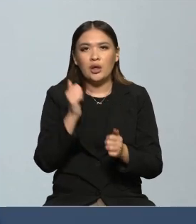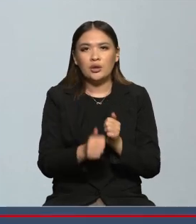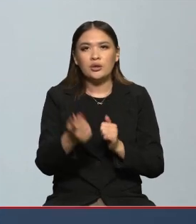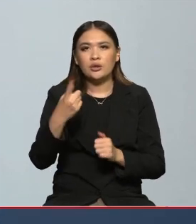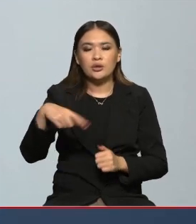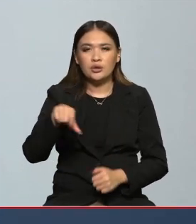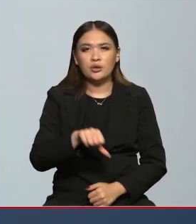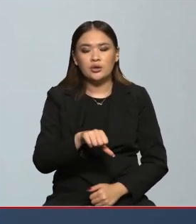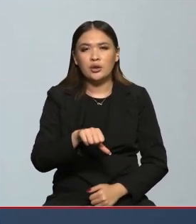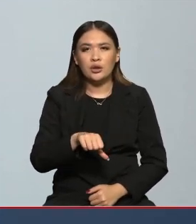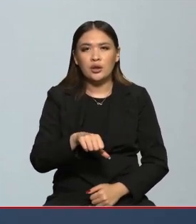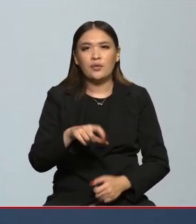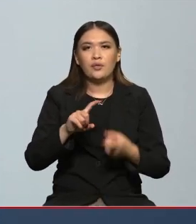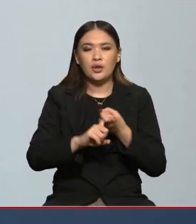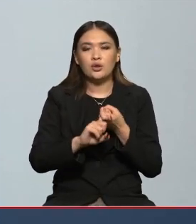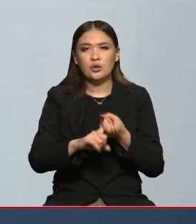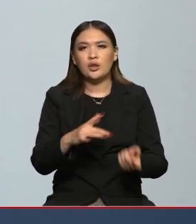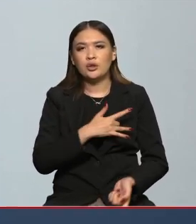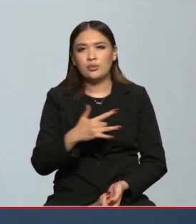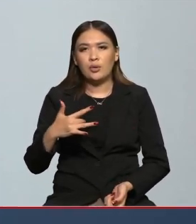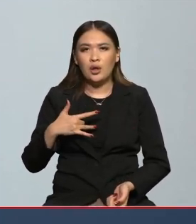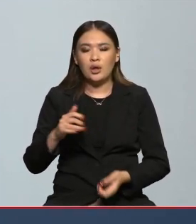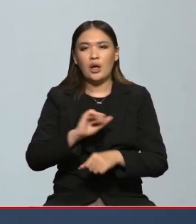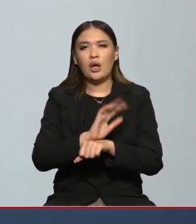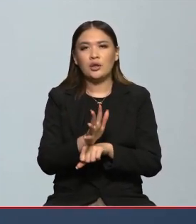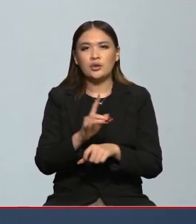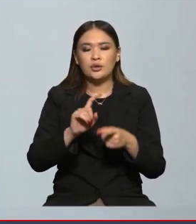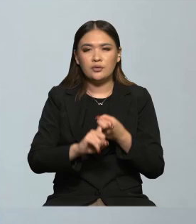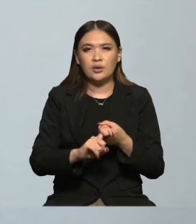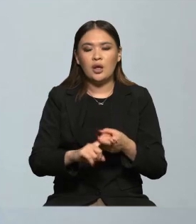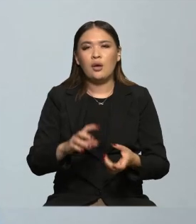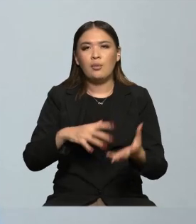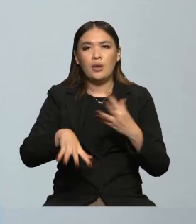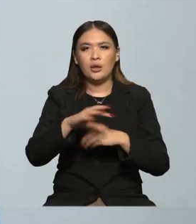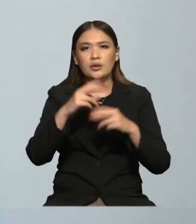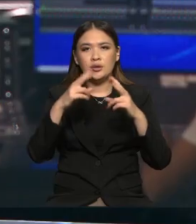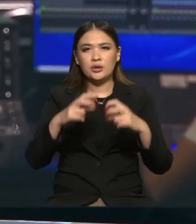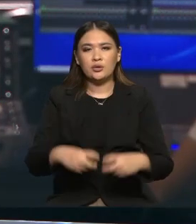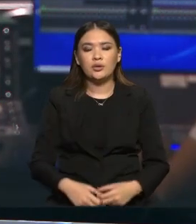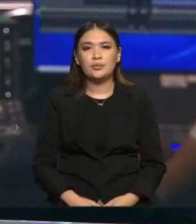мына респираторлық вирусқа, тұмауға, коронавирус инфекциясына мониторинг жүргізіп отырамыз.